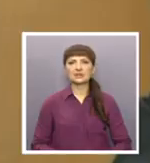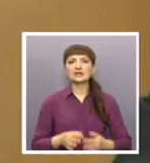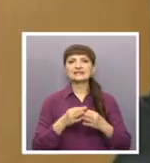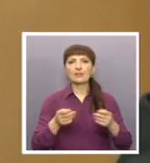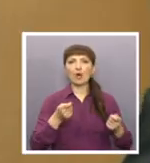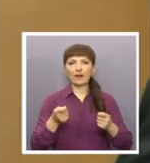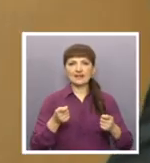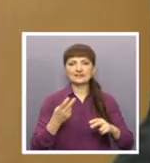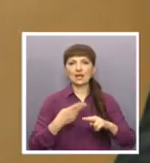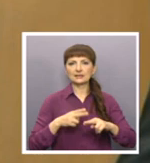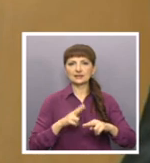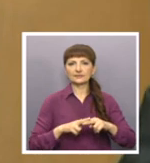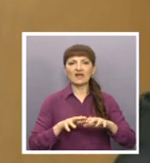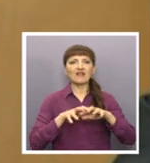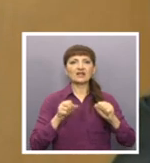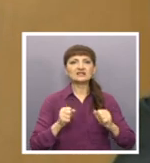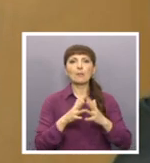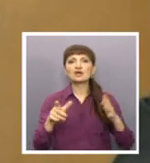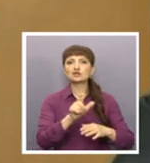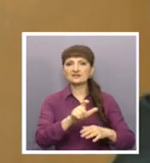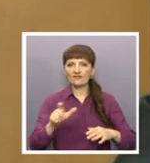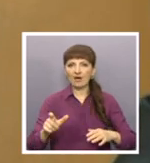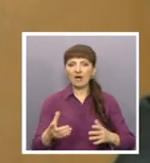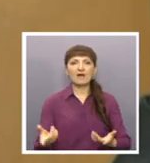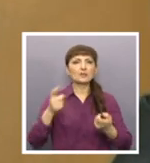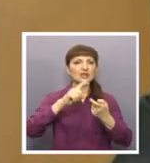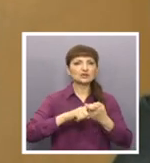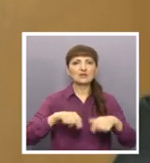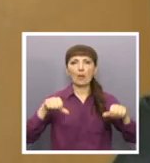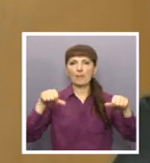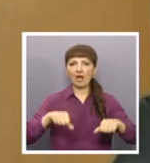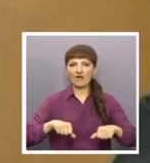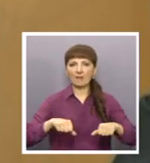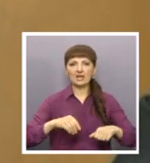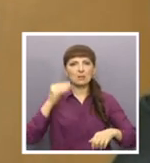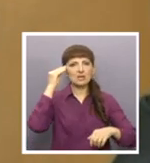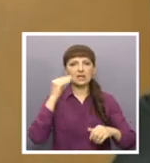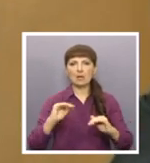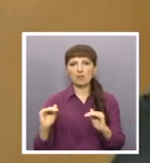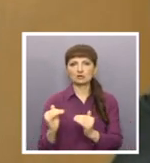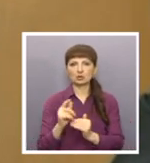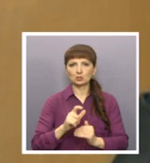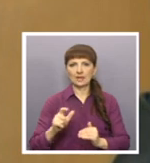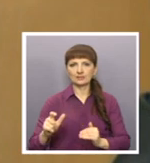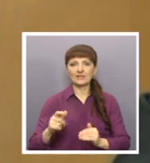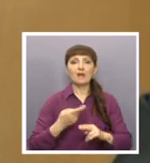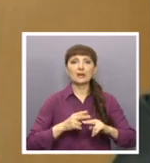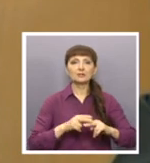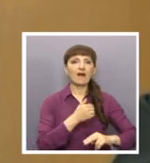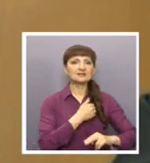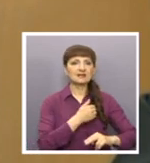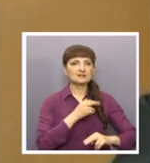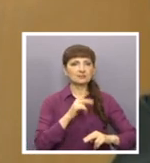Демократия – это власть большинства при уважении к правам и к мнению меньшинства. Поэтому хотелось